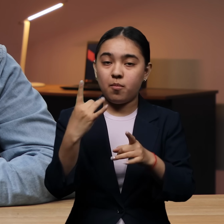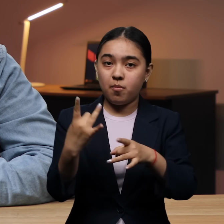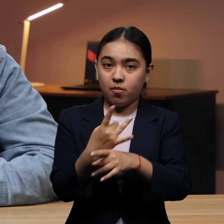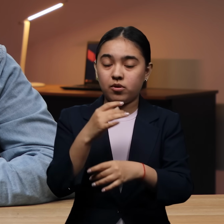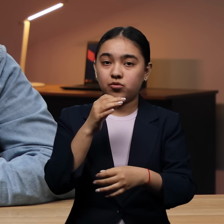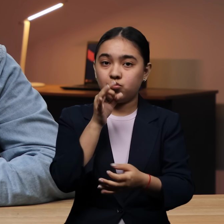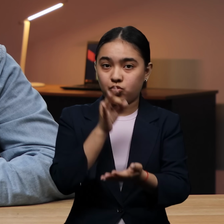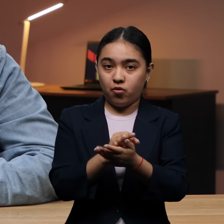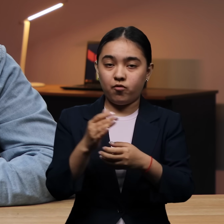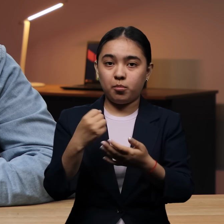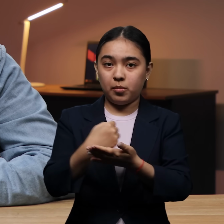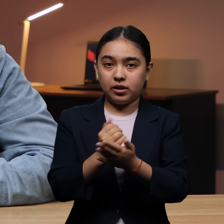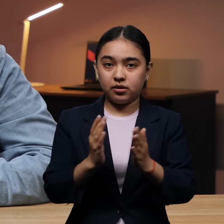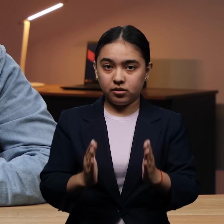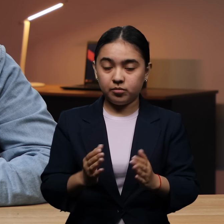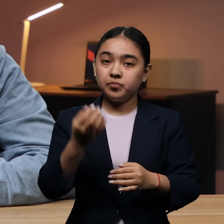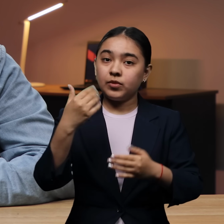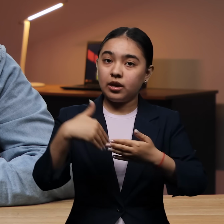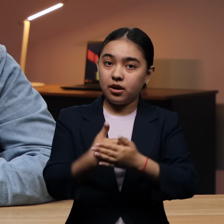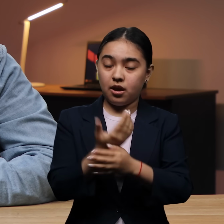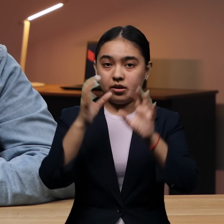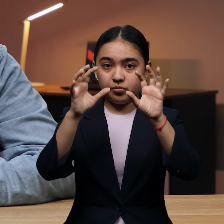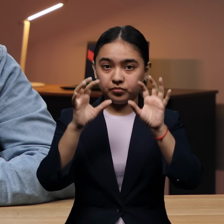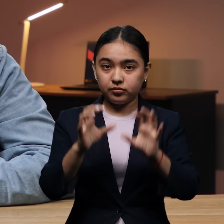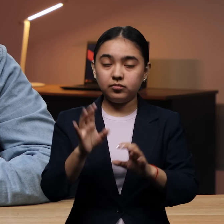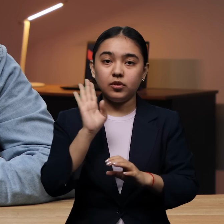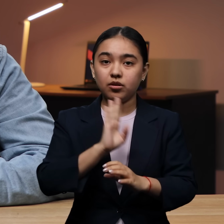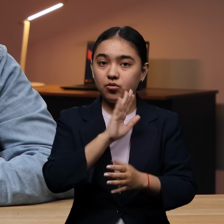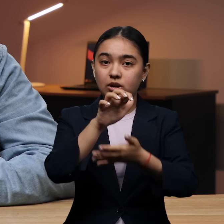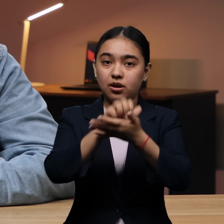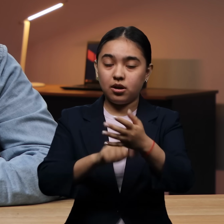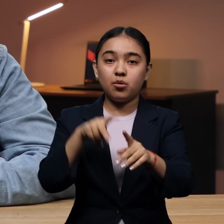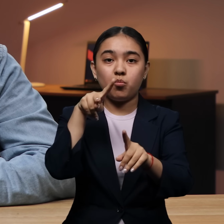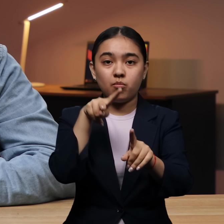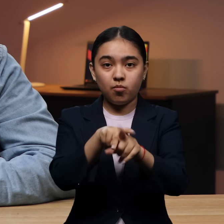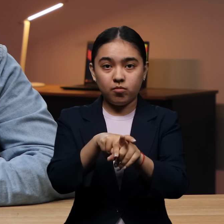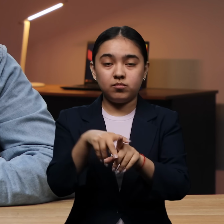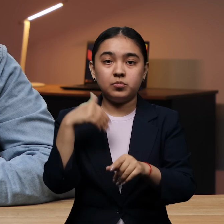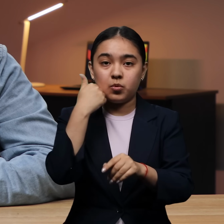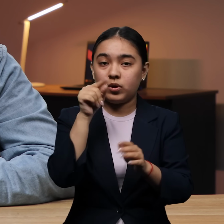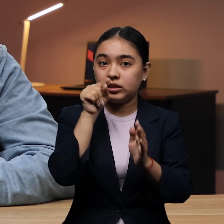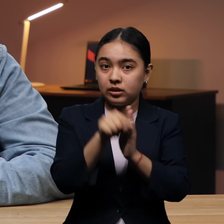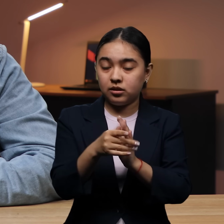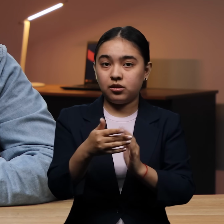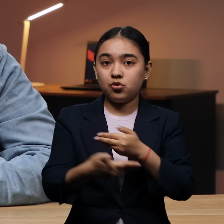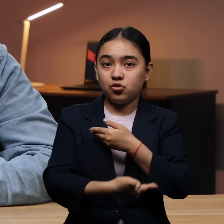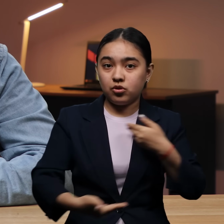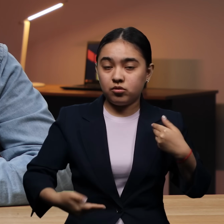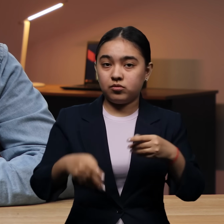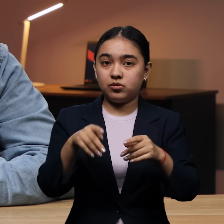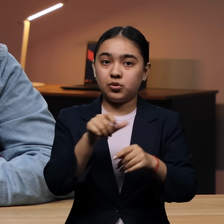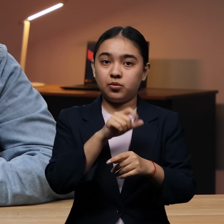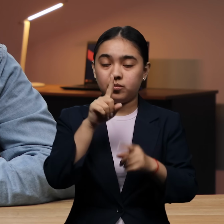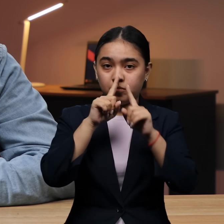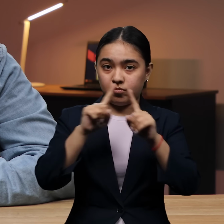uchun birinchi marta javobgarlik belgilanadi. Yangi qonunda ayolni abort qilishga majburlash, nomusga tegish,